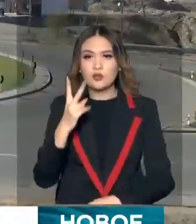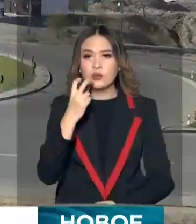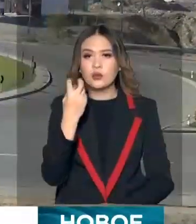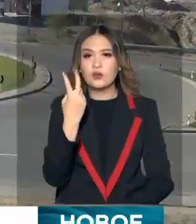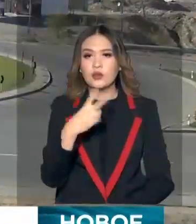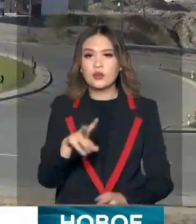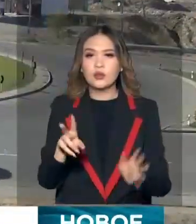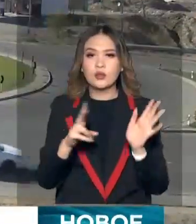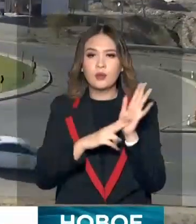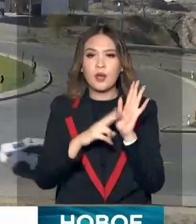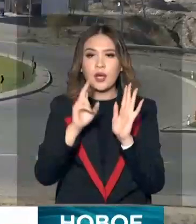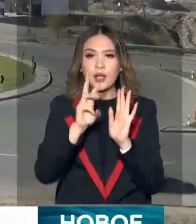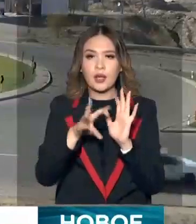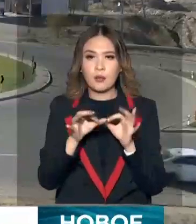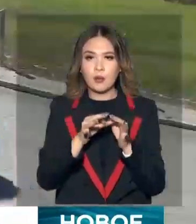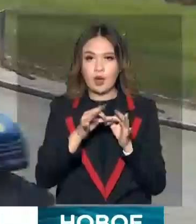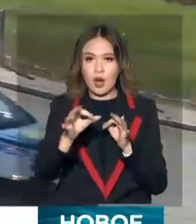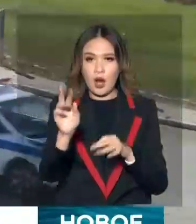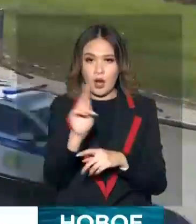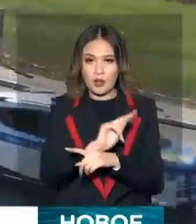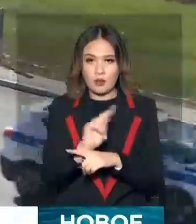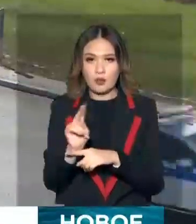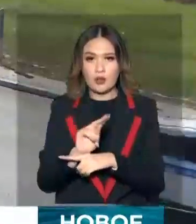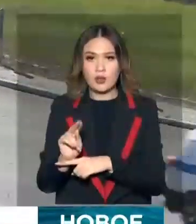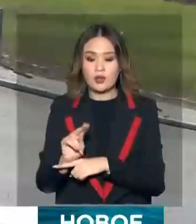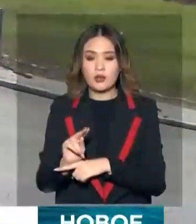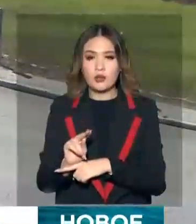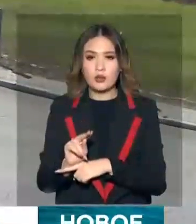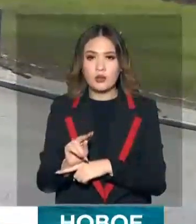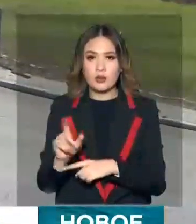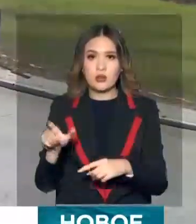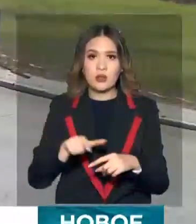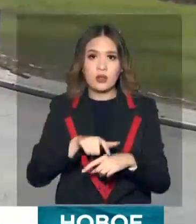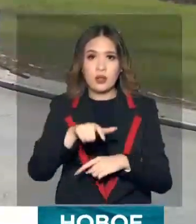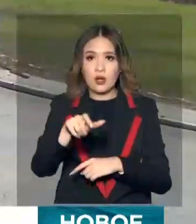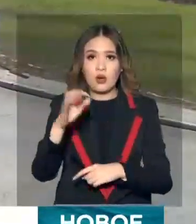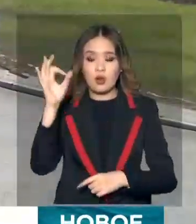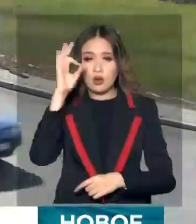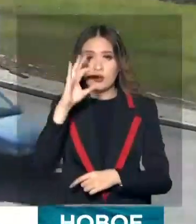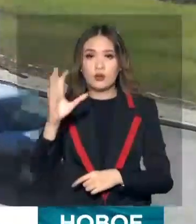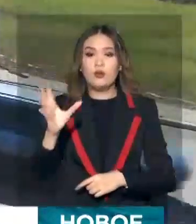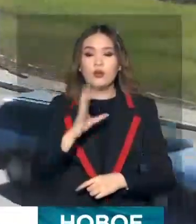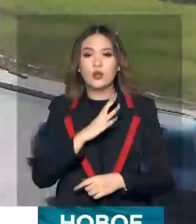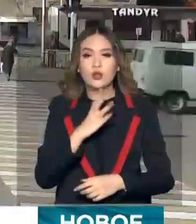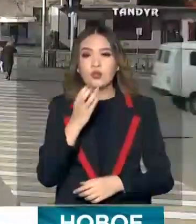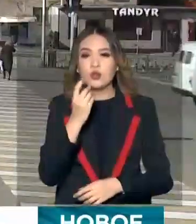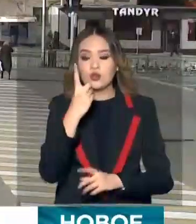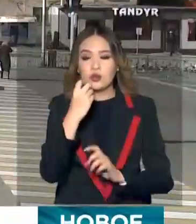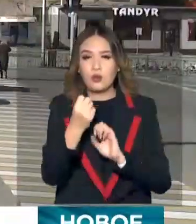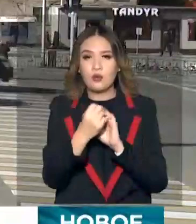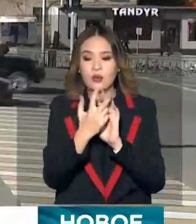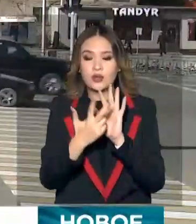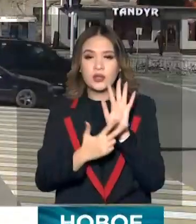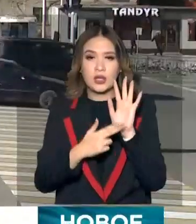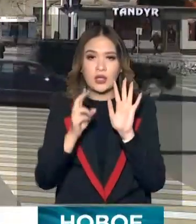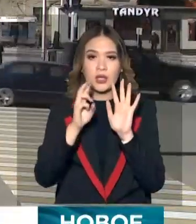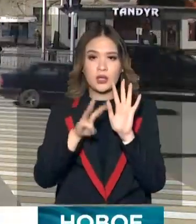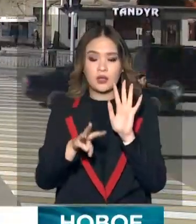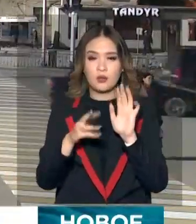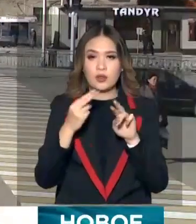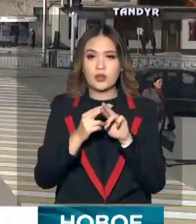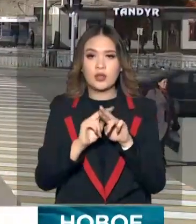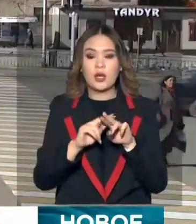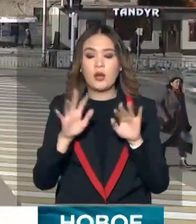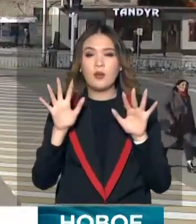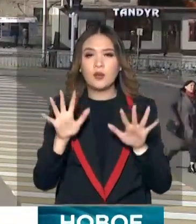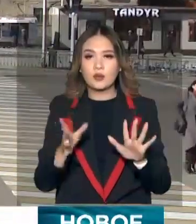227 километров отремонтировать, это дороги областного значения, и еще 118 километров внутригородских